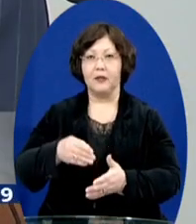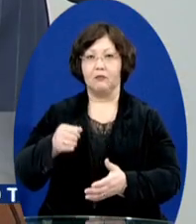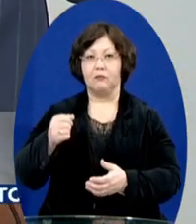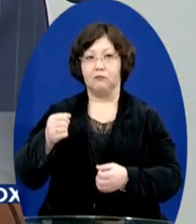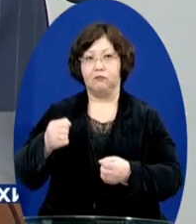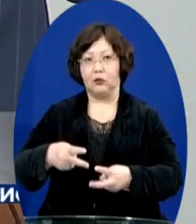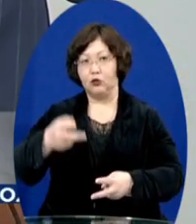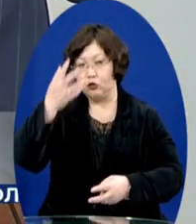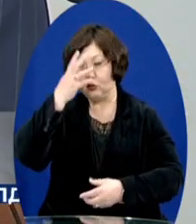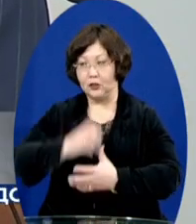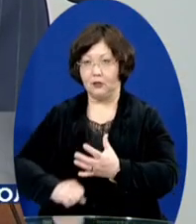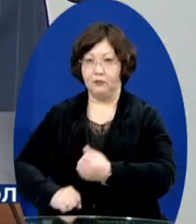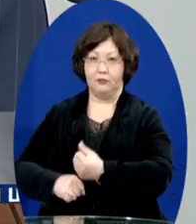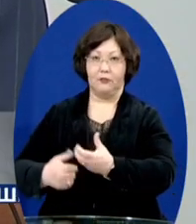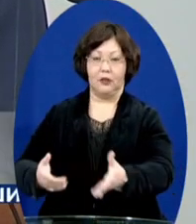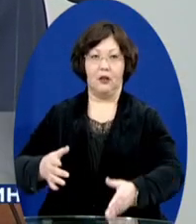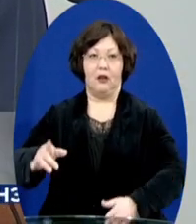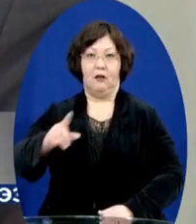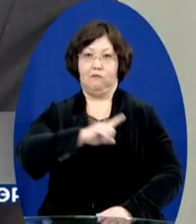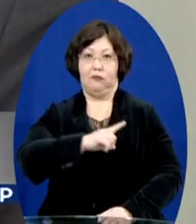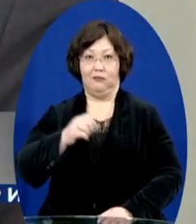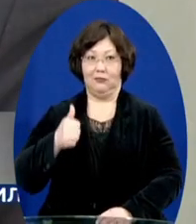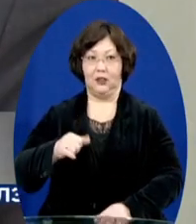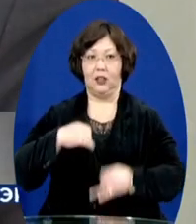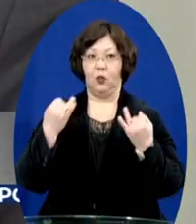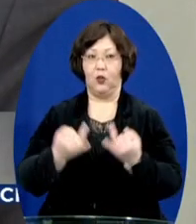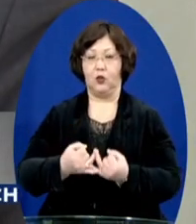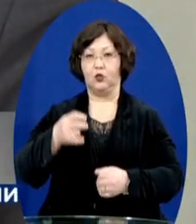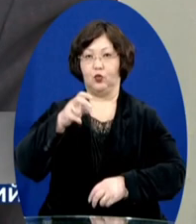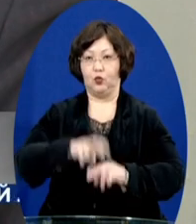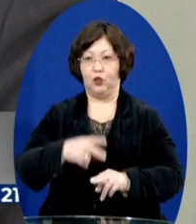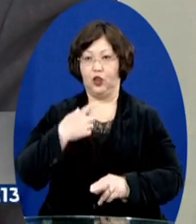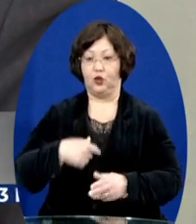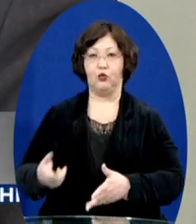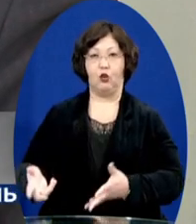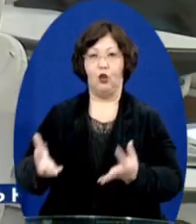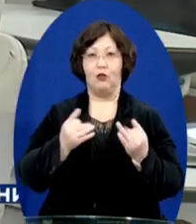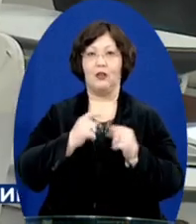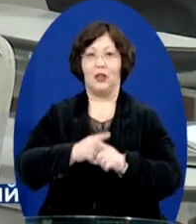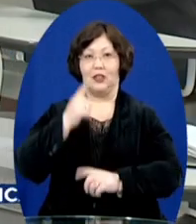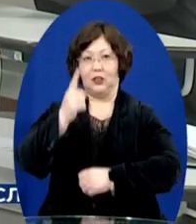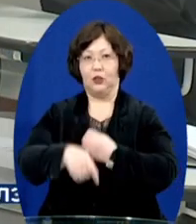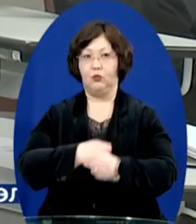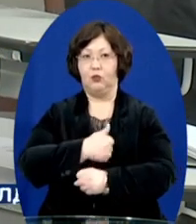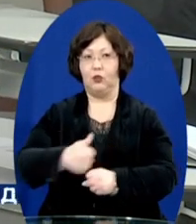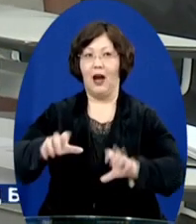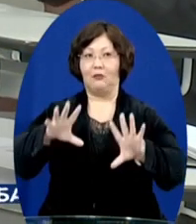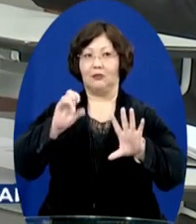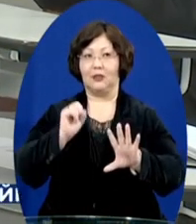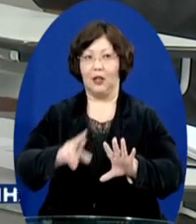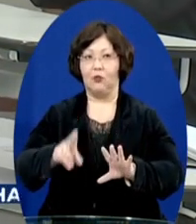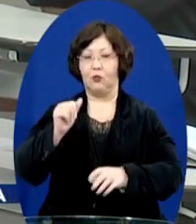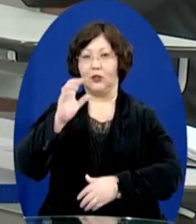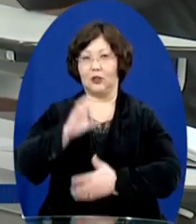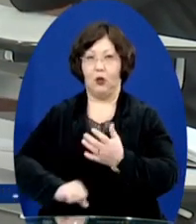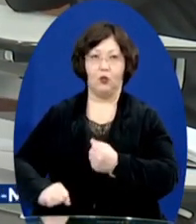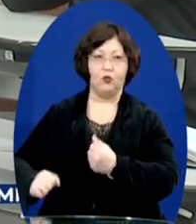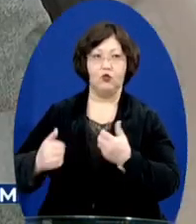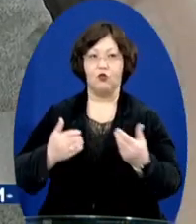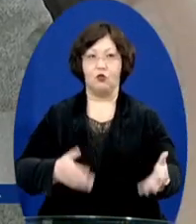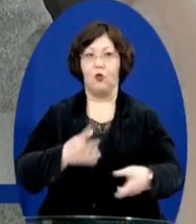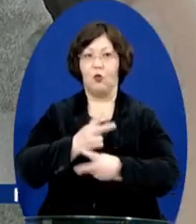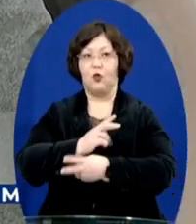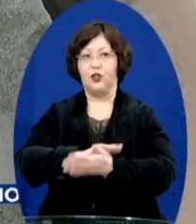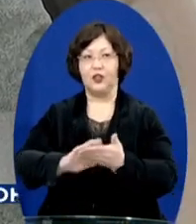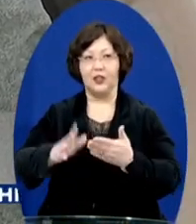дүйцүүлж төрөөс санхүүждэг бол ялалгуулж улсын хурлд судал авсан гишүүний тоогоор жил бүр 10 сая төгрөгийн санхүүжилт олгодгоо.